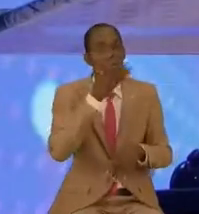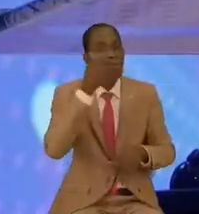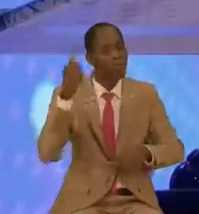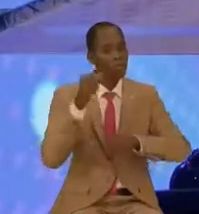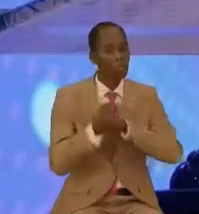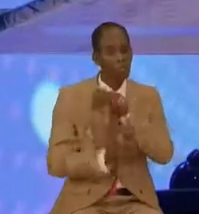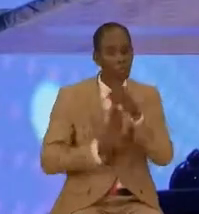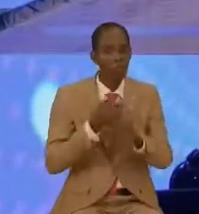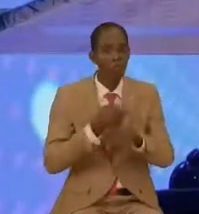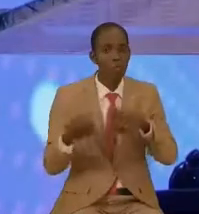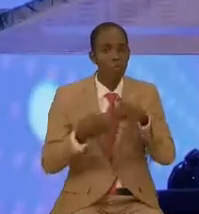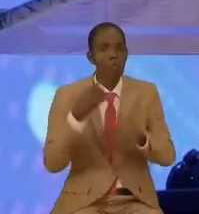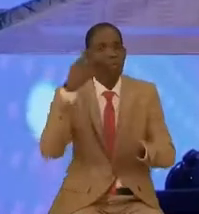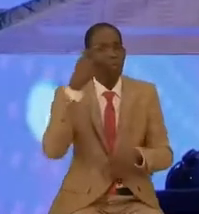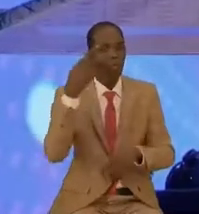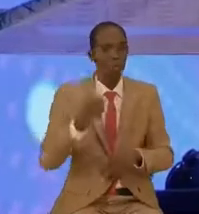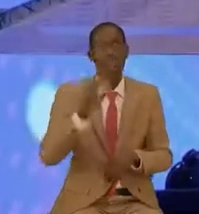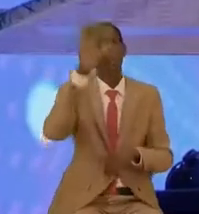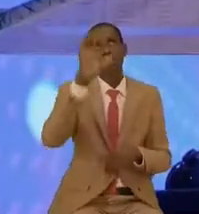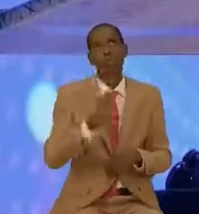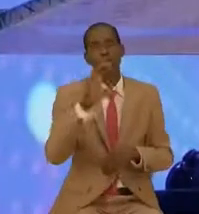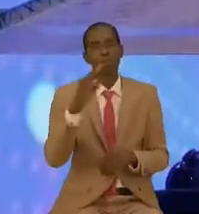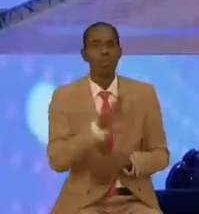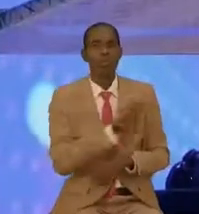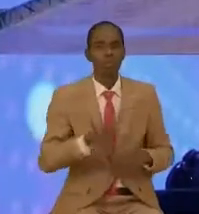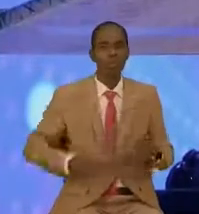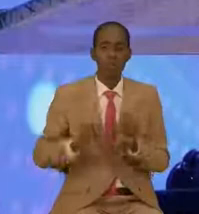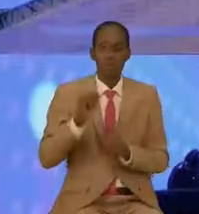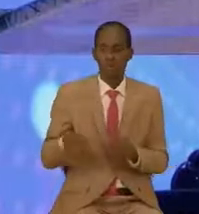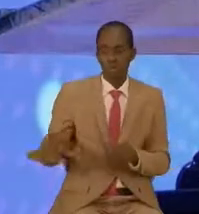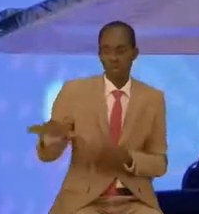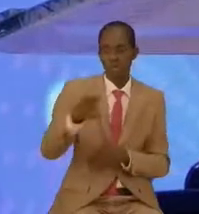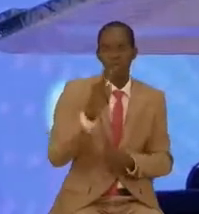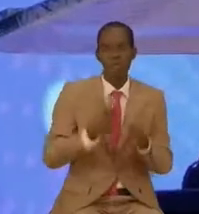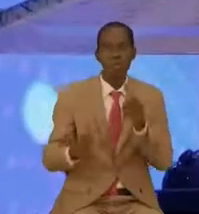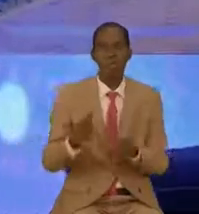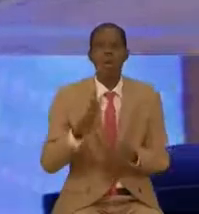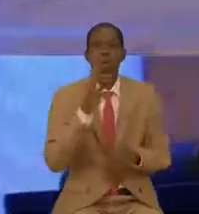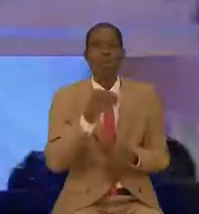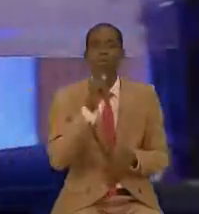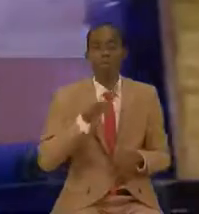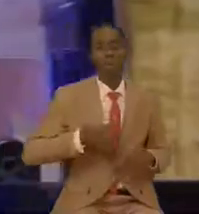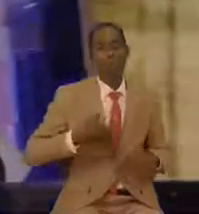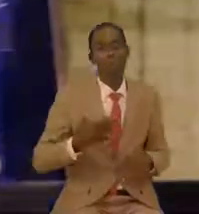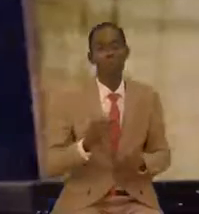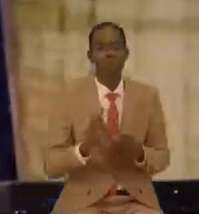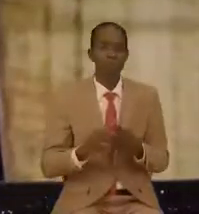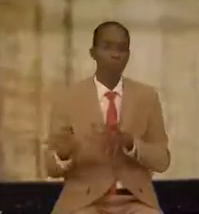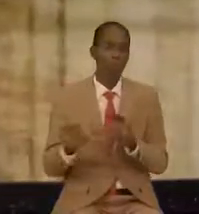Et Paul a dit que pour lui, Il aimerait mieux